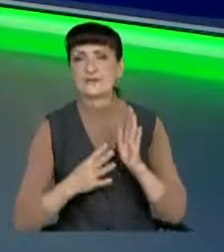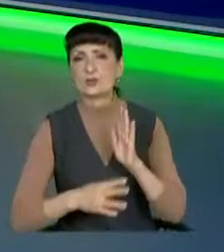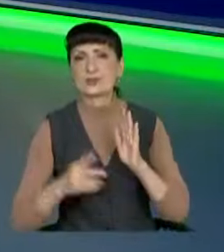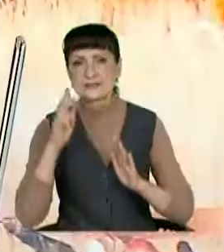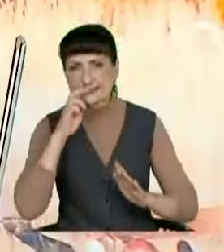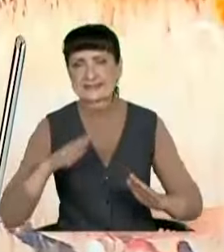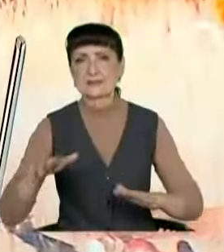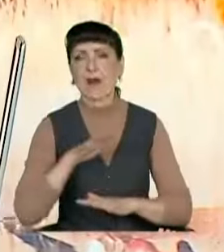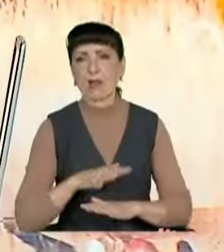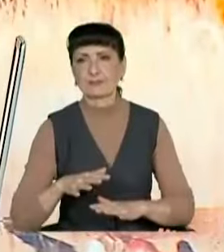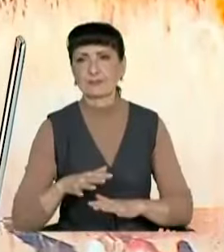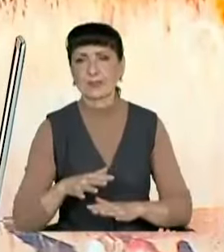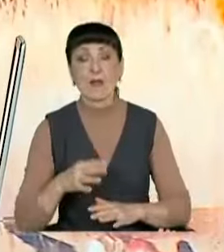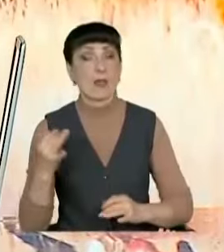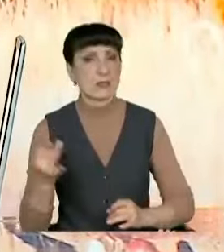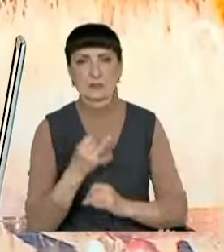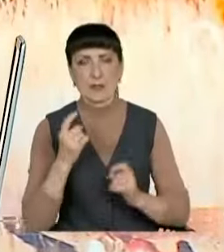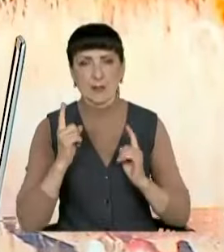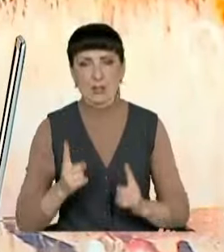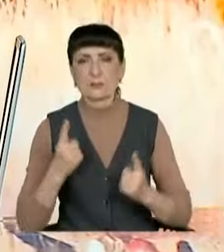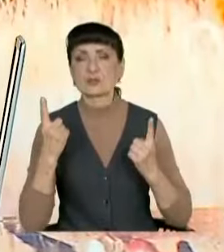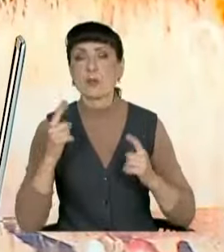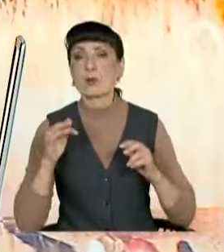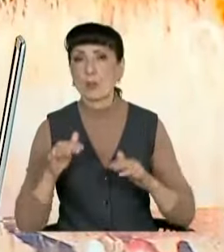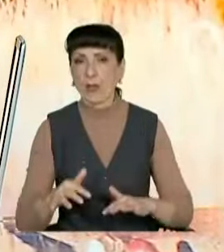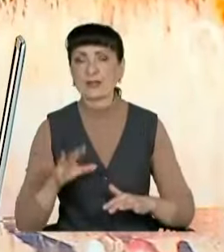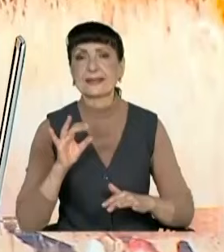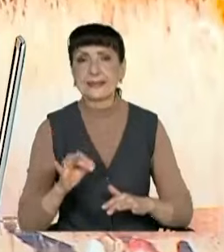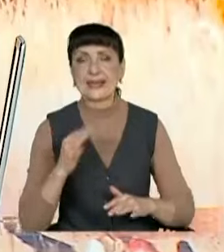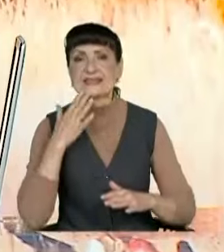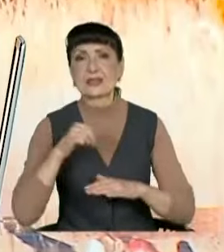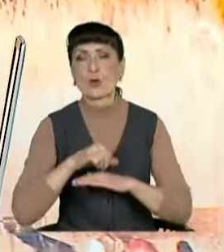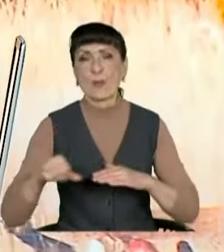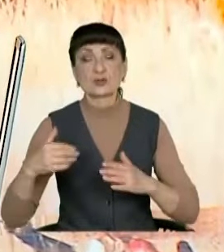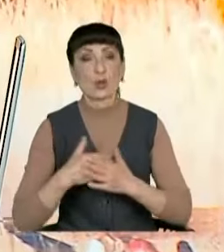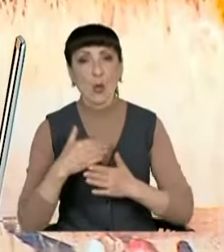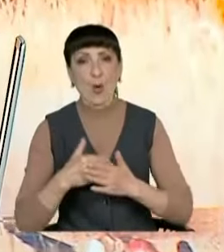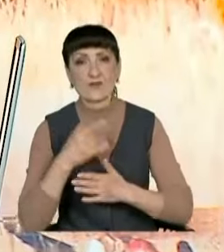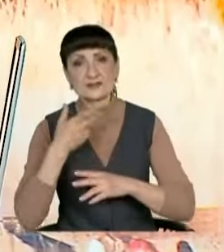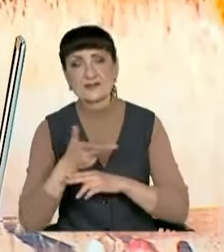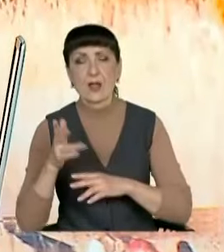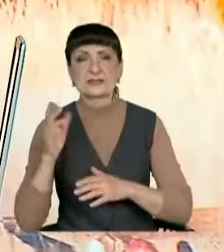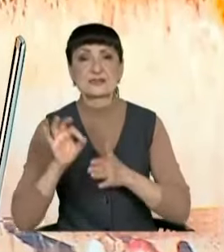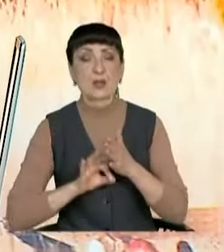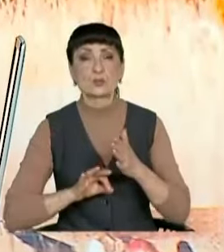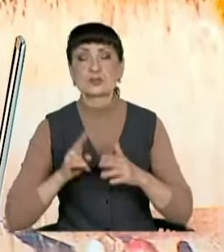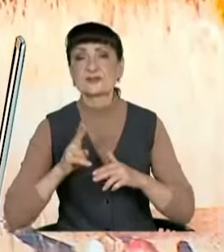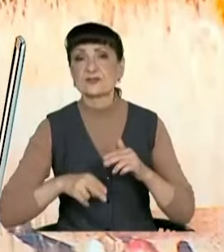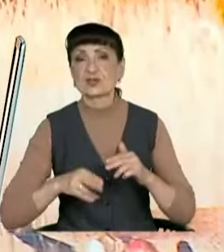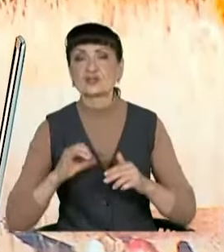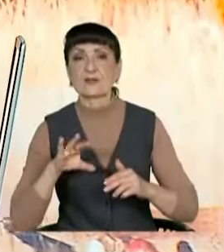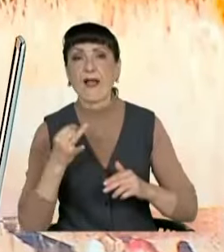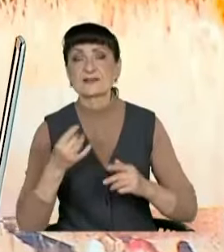стран. Неподдельный интерес к масштабному мероприятию проявляют и зарубежные СМИ, которые сразу после завершения саммита